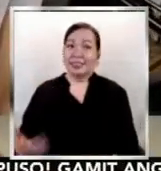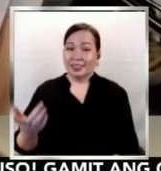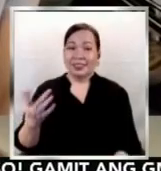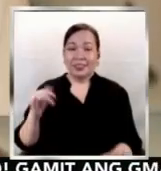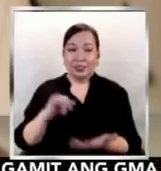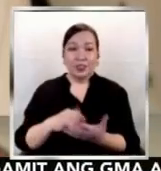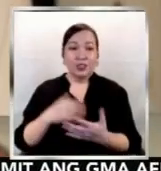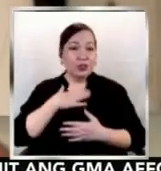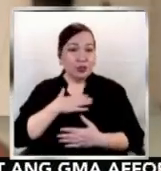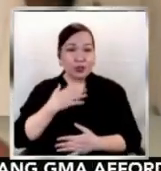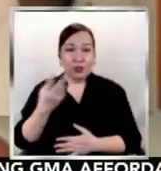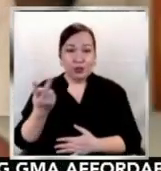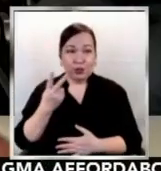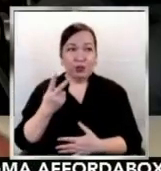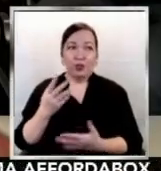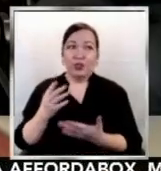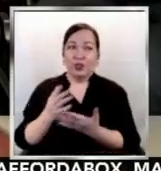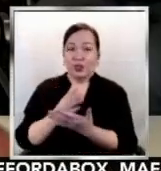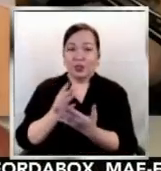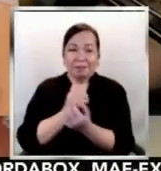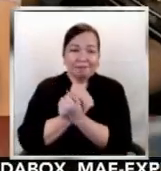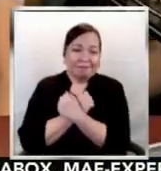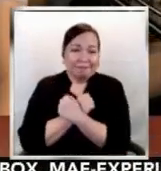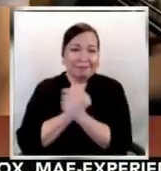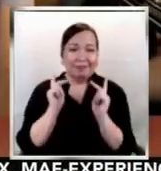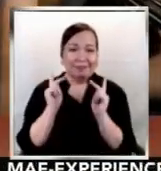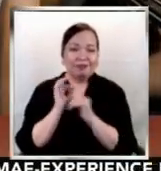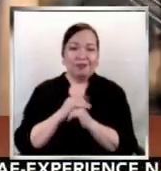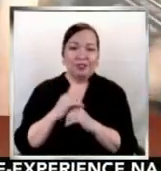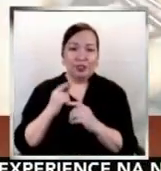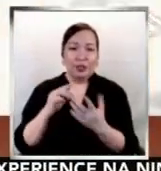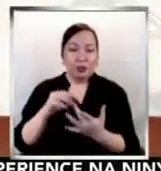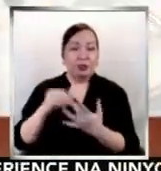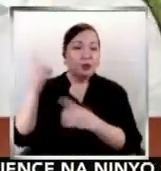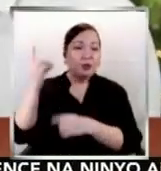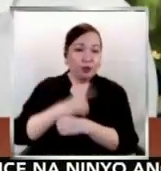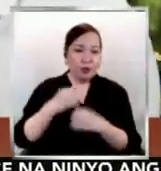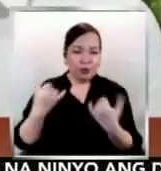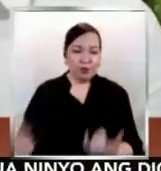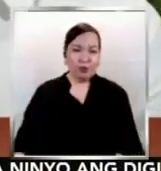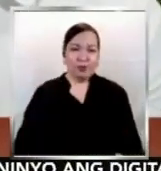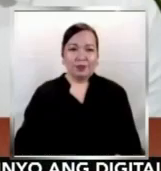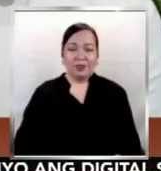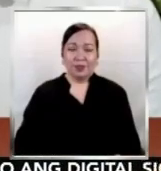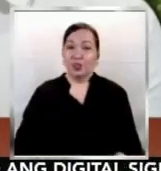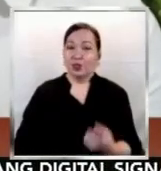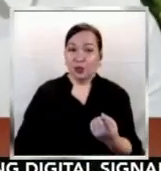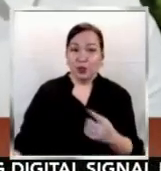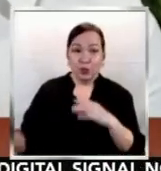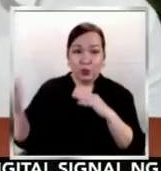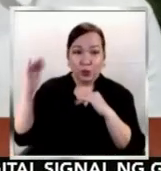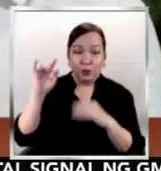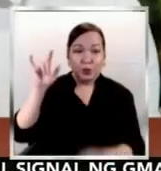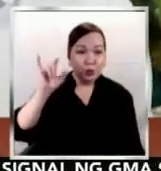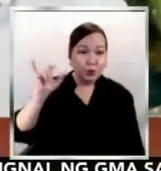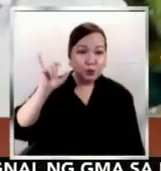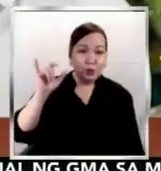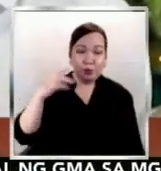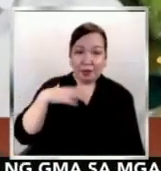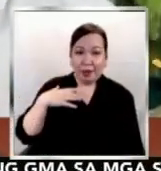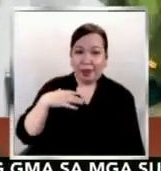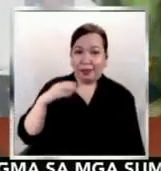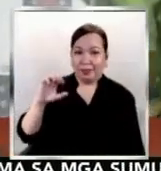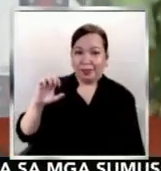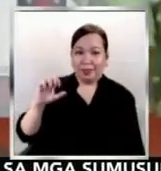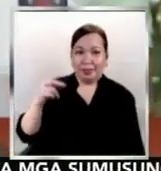as they share the kilig sa special day nila ngayon. Abangan nila sa YouTube channel natin. Actually, mamaya, after nito.